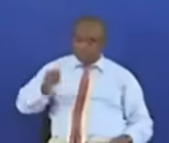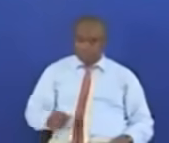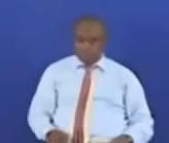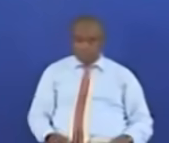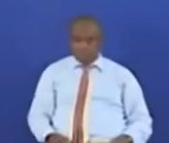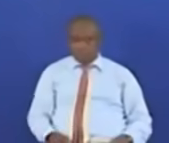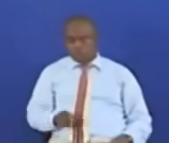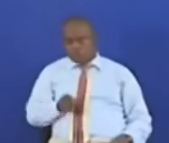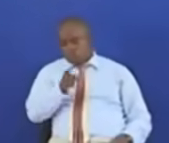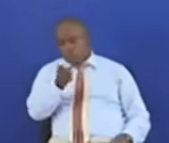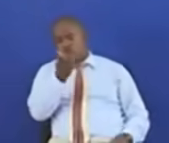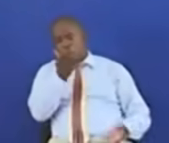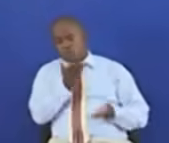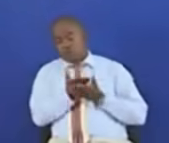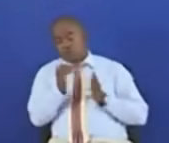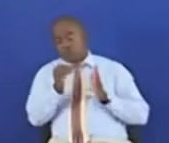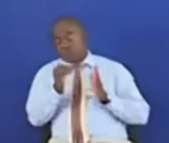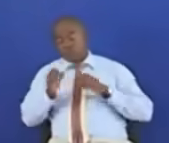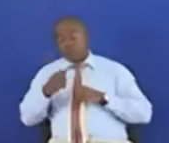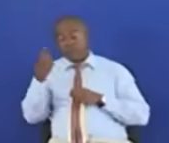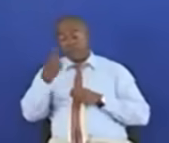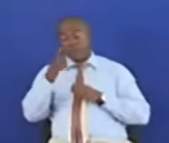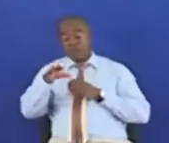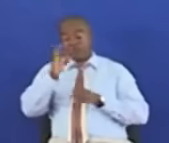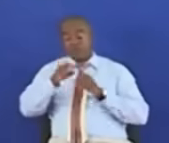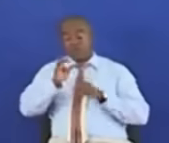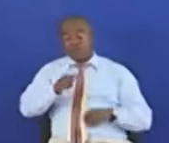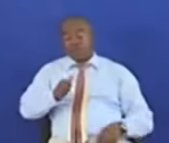wa sheria ya tume ya uchaguzi wa taifa ya